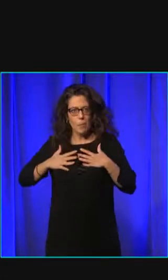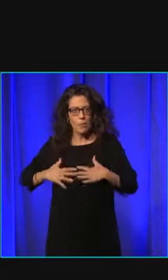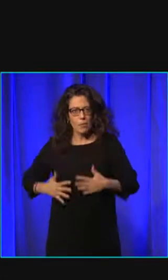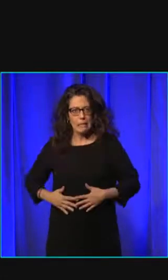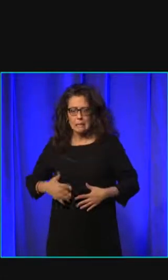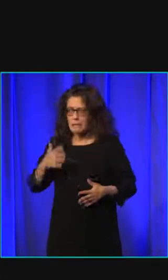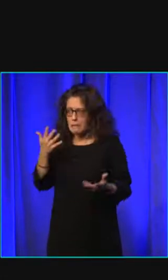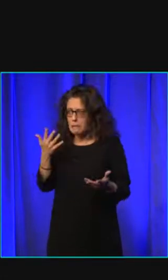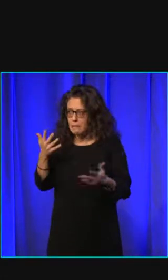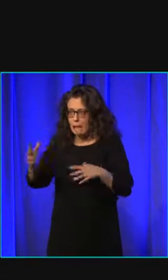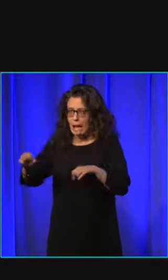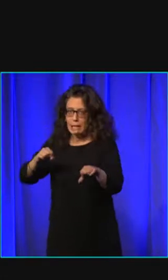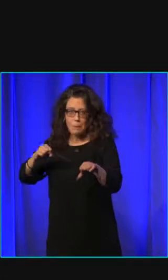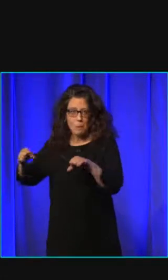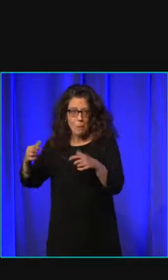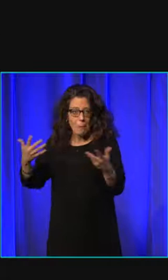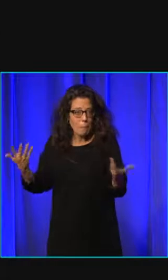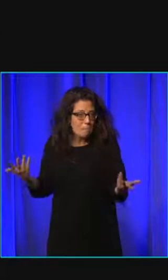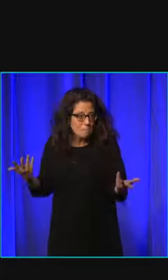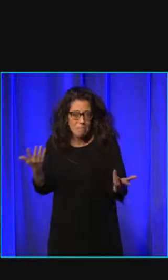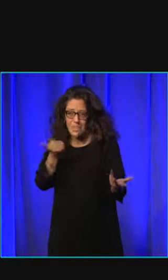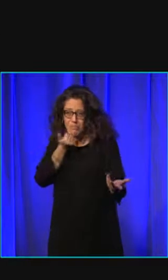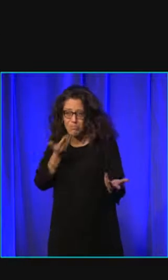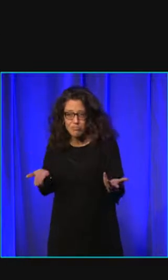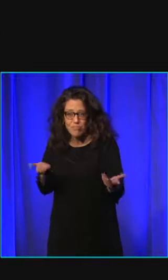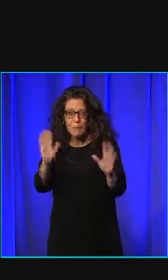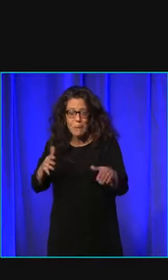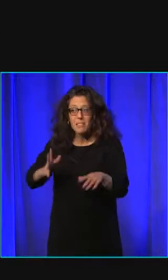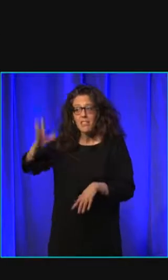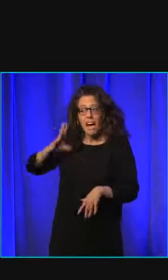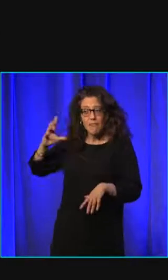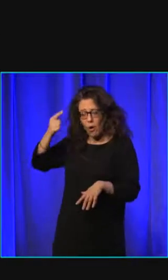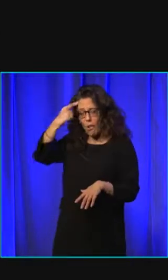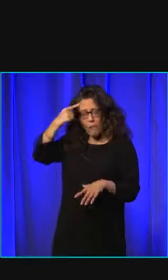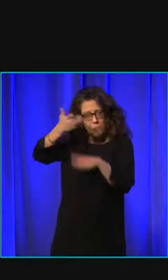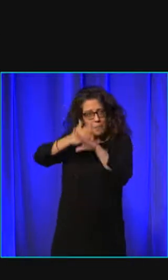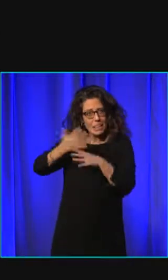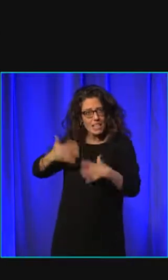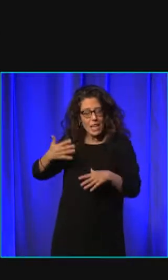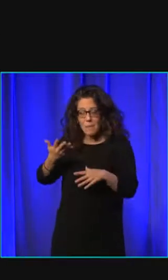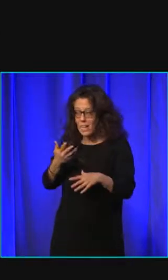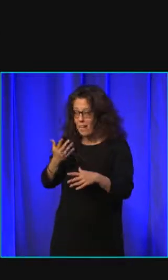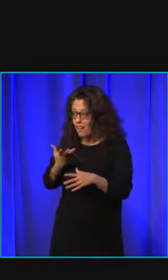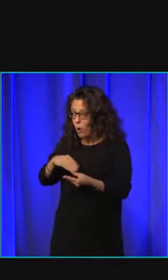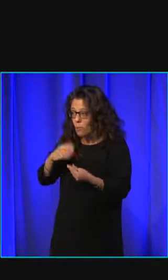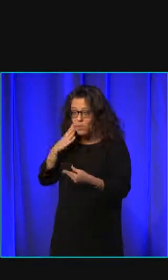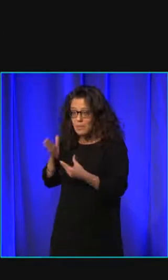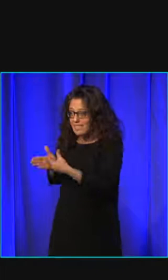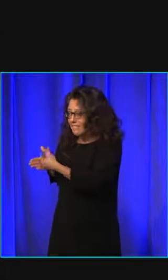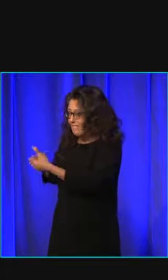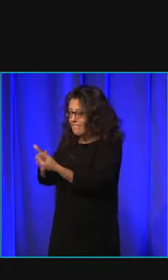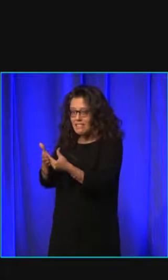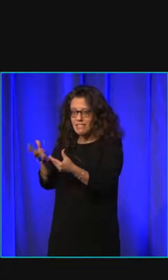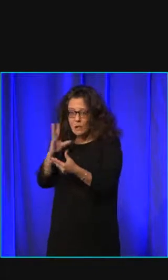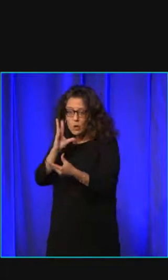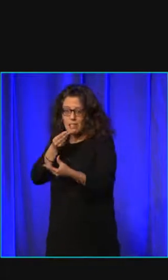action qui a été codé dans son cerveau, et qu'en plus, il ne peut pas la mettre à jour. S'il n'y accède pas, je ne vois pas comment il peut la mettre